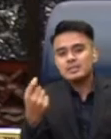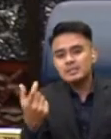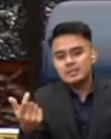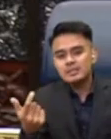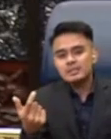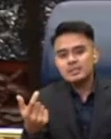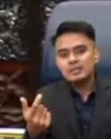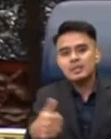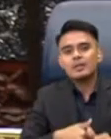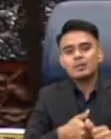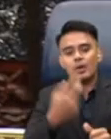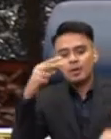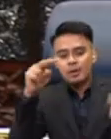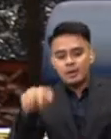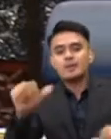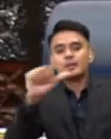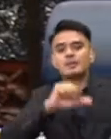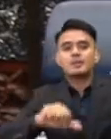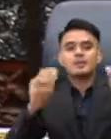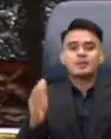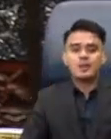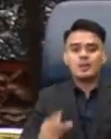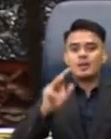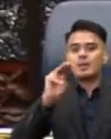pandangan saintis kita daripada Mardi